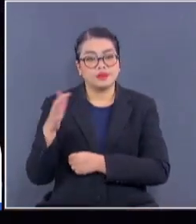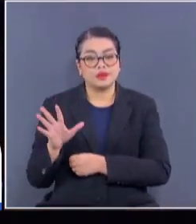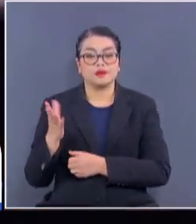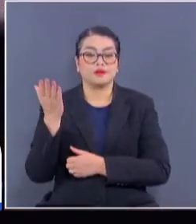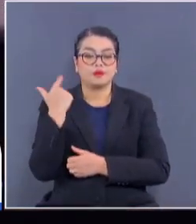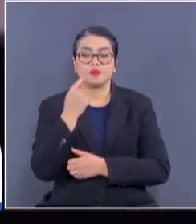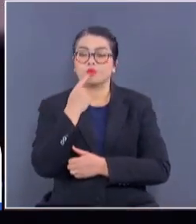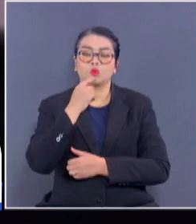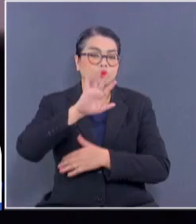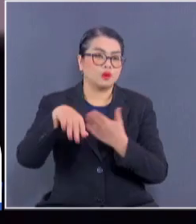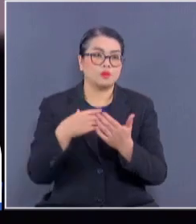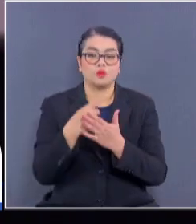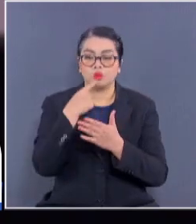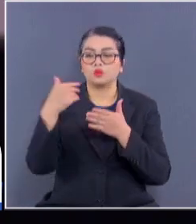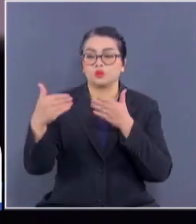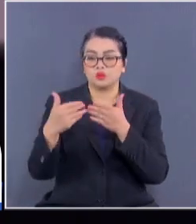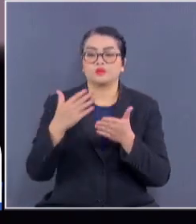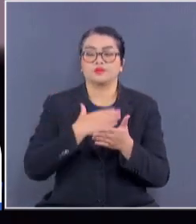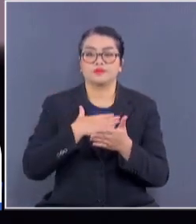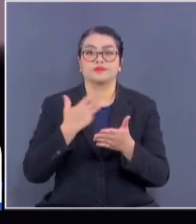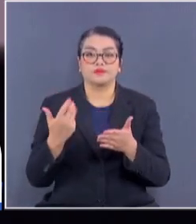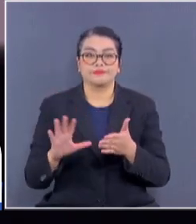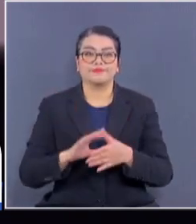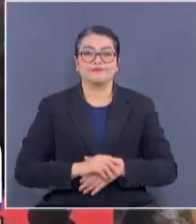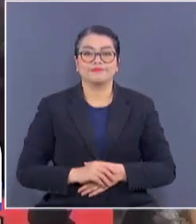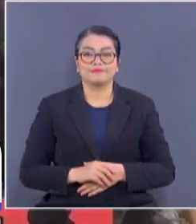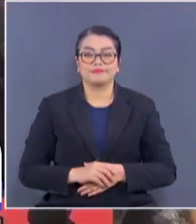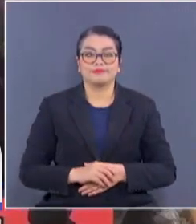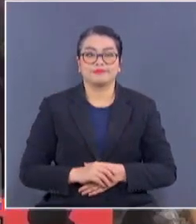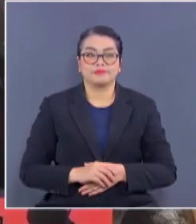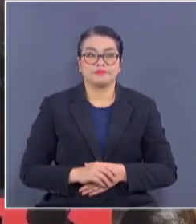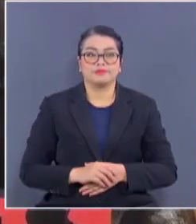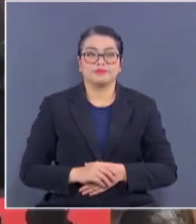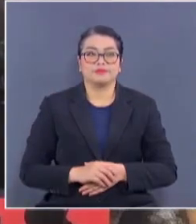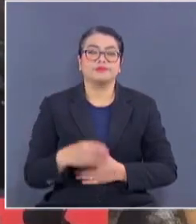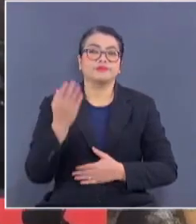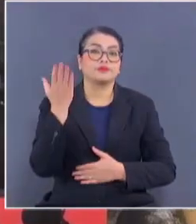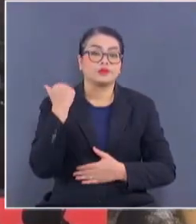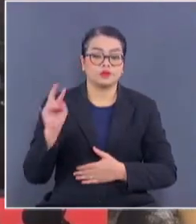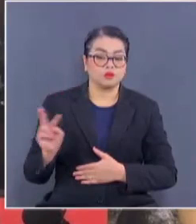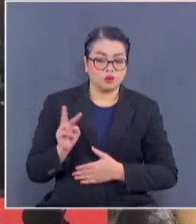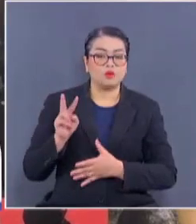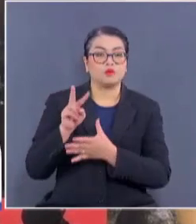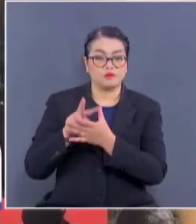ก็ได้พูดทุกอย่างที่อยากจะพูดกับตนแล้วอ่ะไปฟังเสียงพี่โตโน่กันค่ะ จริงๆแล้วตอนที่เรา